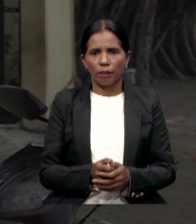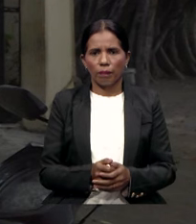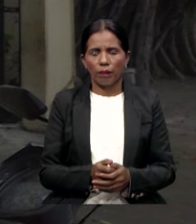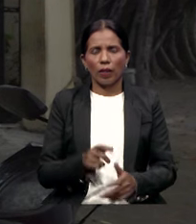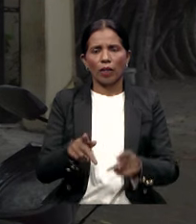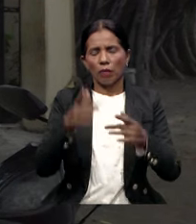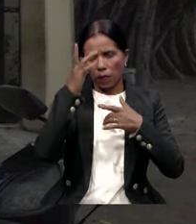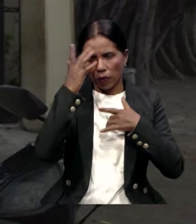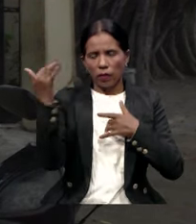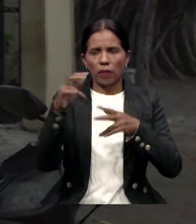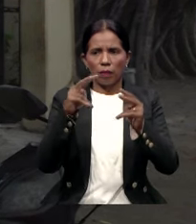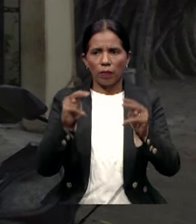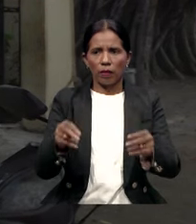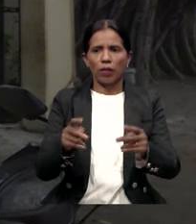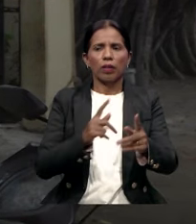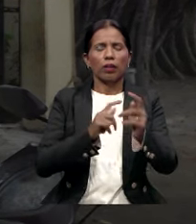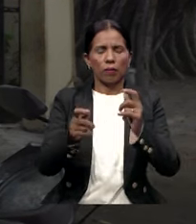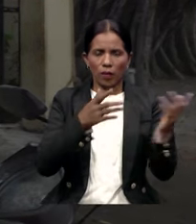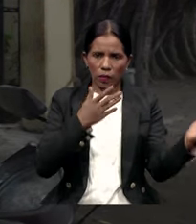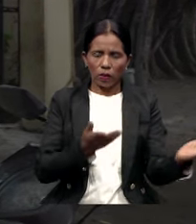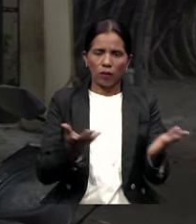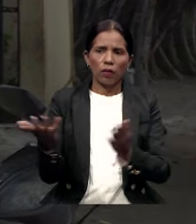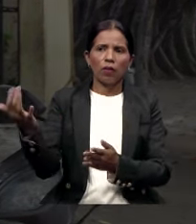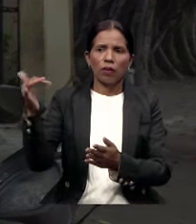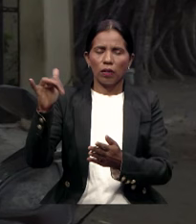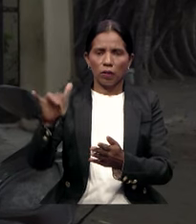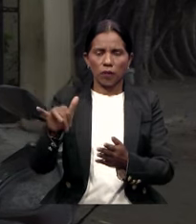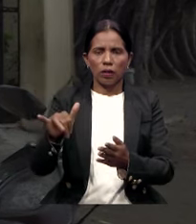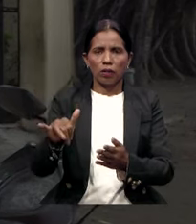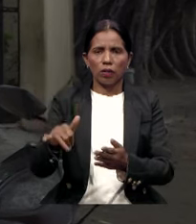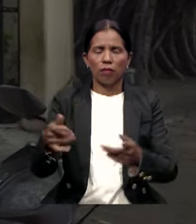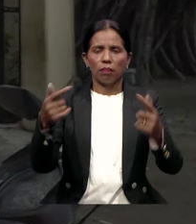pasiente balung presisi tebes transporte atu tulas sira mai iha